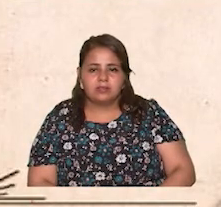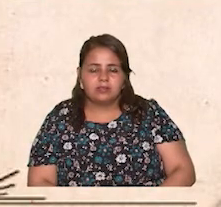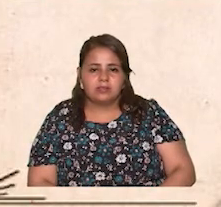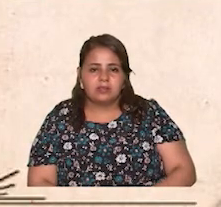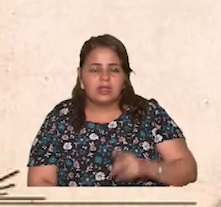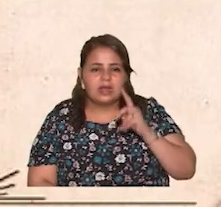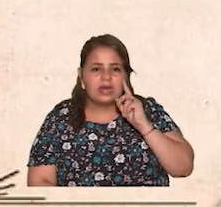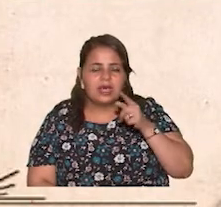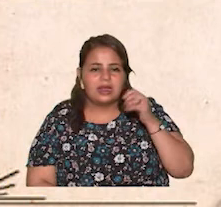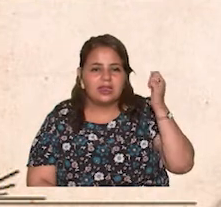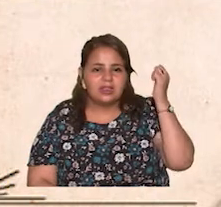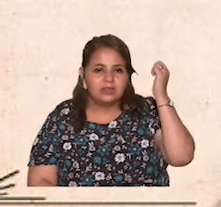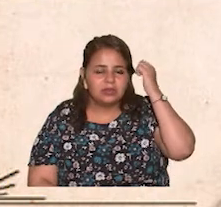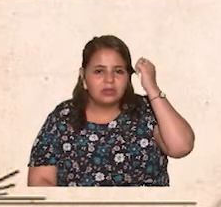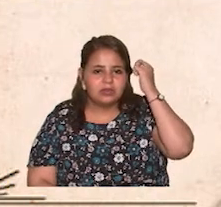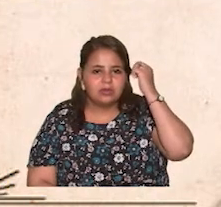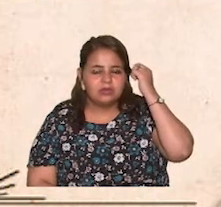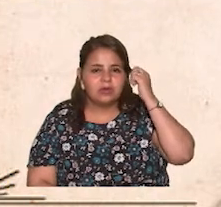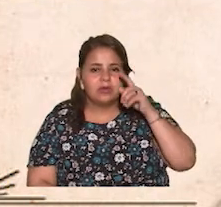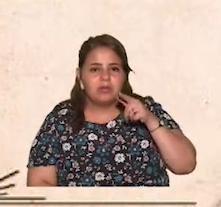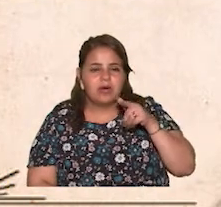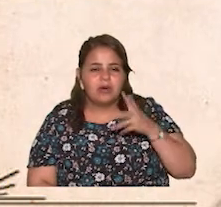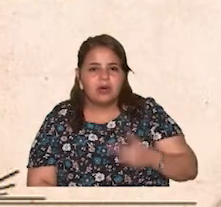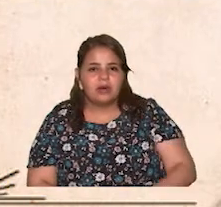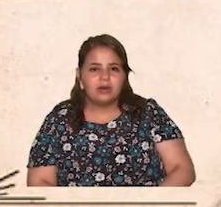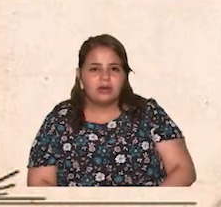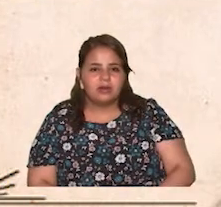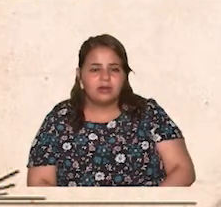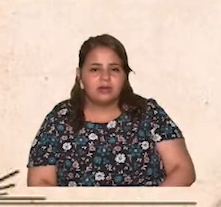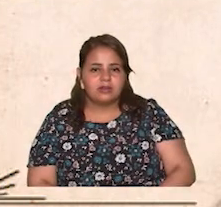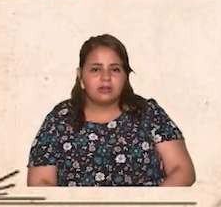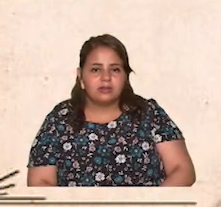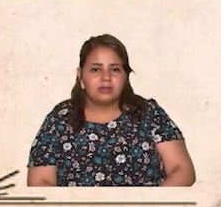من ناحية التوبة، الواحد طول ما هو يعني